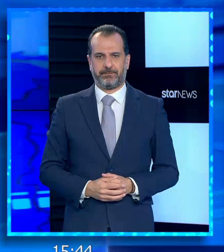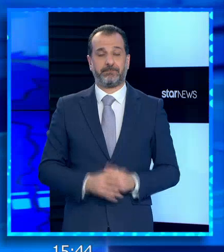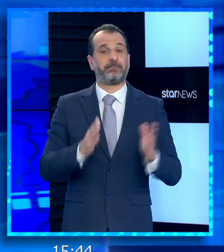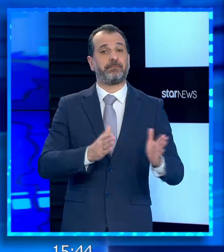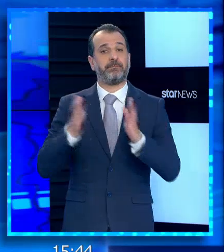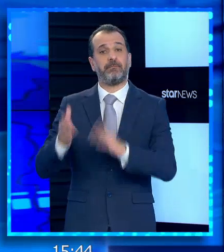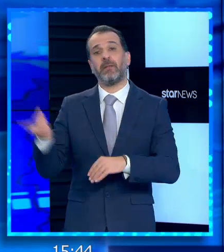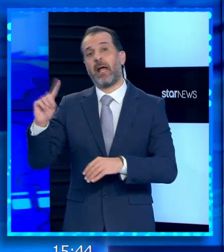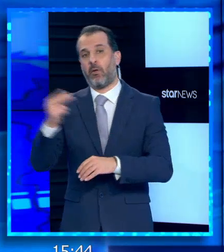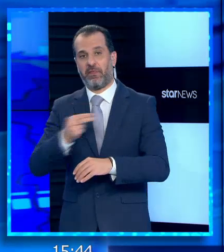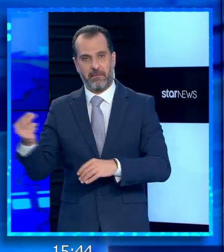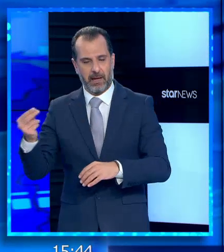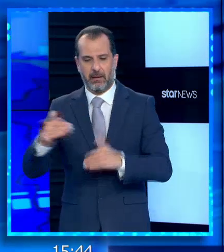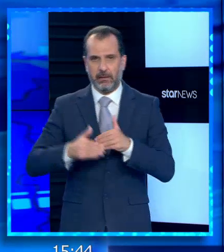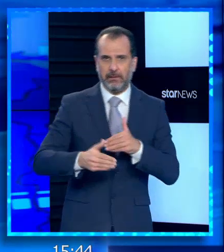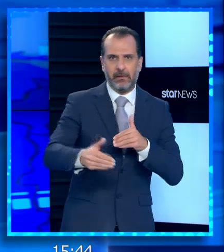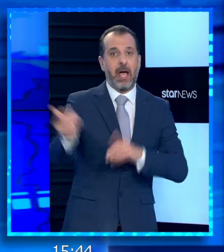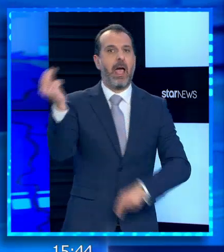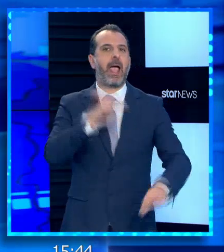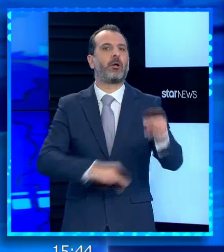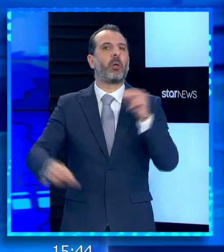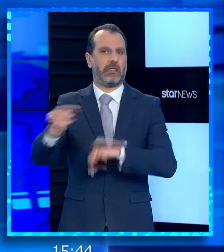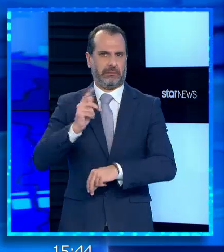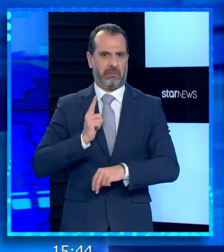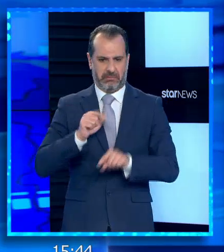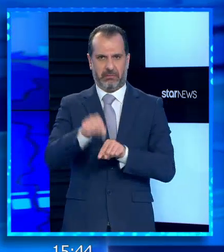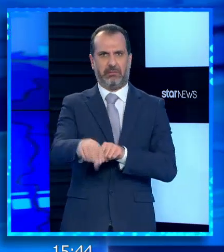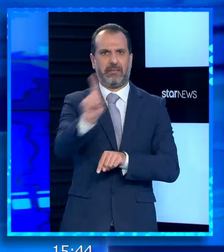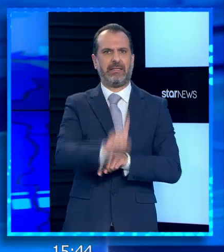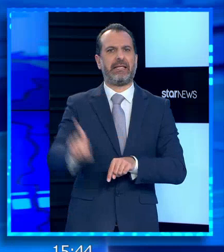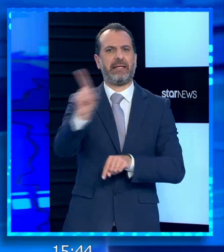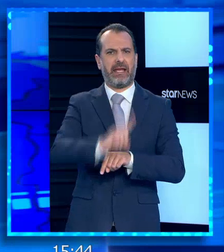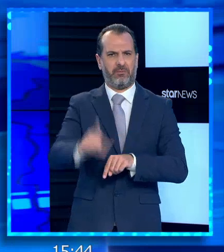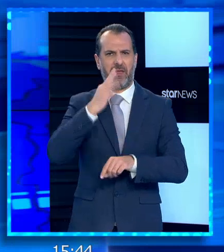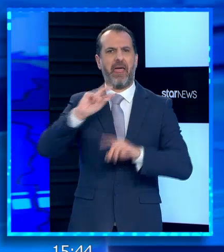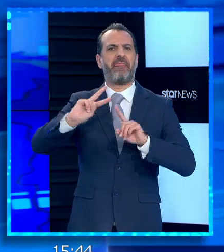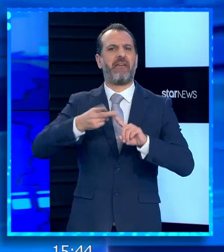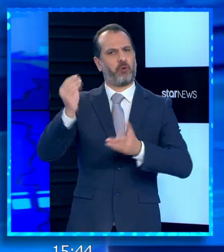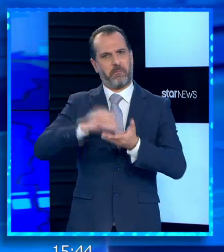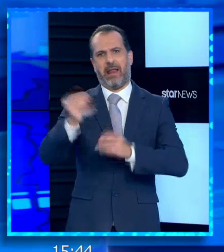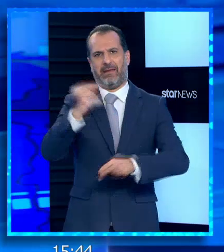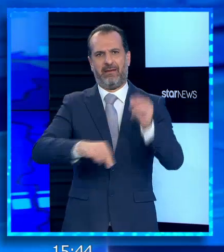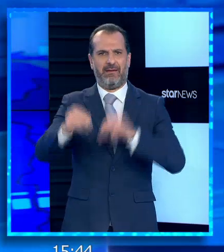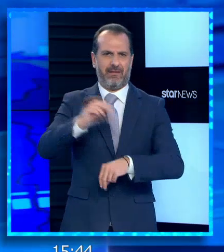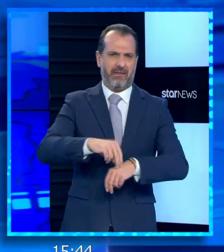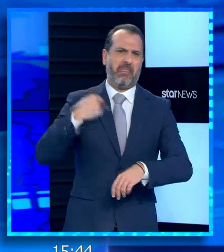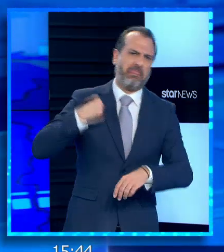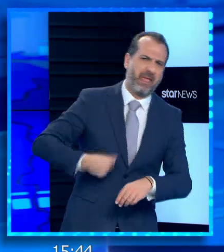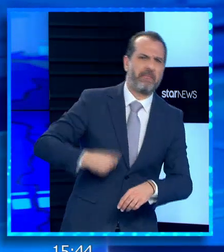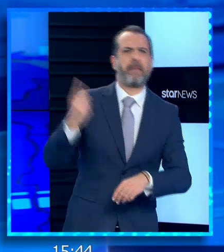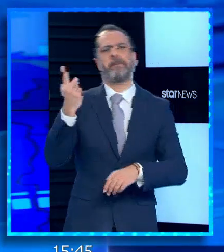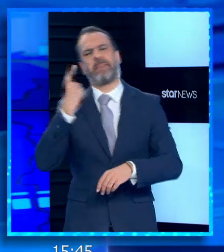Αλλάζουμε σελίδα, κυρίες και κύριοι. Βρισκόμαστε στην τελική ευθεία για τις κάλπες του δεύτερου γύρου των αυτοδιοικητικών εκλογών. Πληροφορίες για